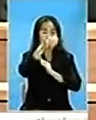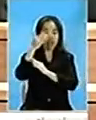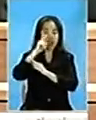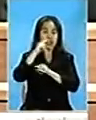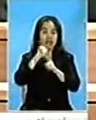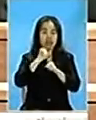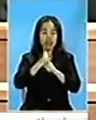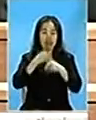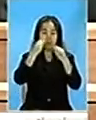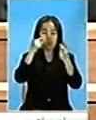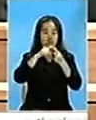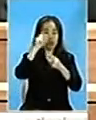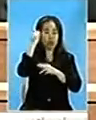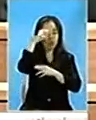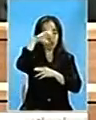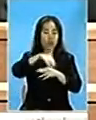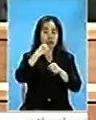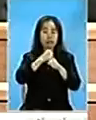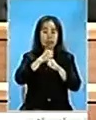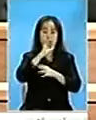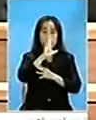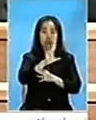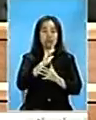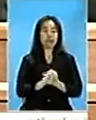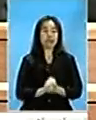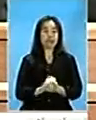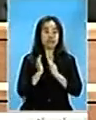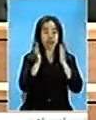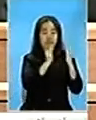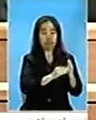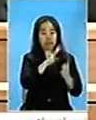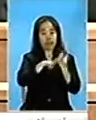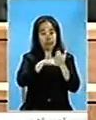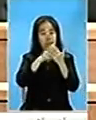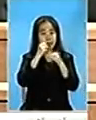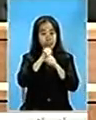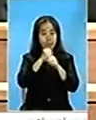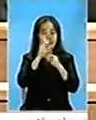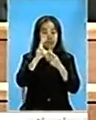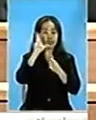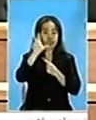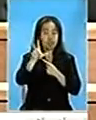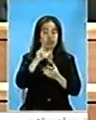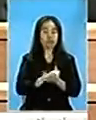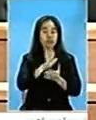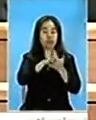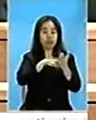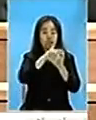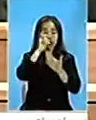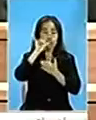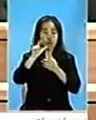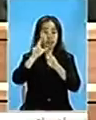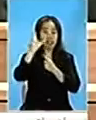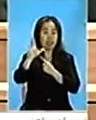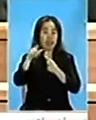งานของสภาพัฒนาทางการเมืองยุทธศาสตร์ที่3คือเรื่องคุณธรรมและจริยธรรม